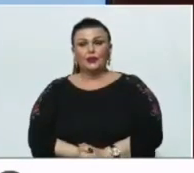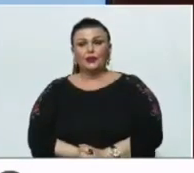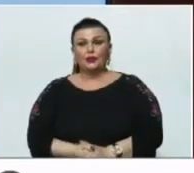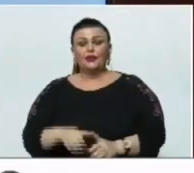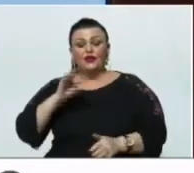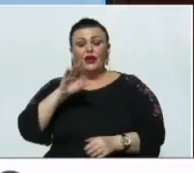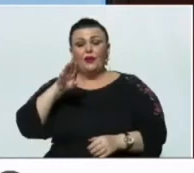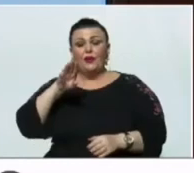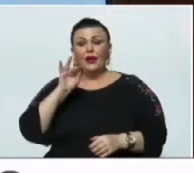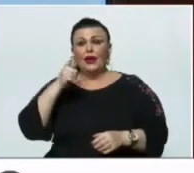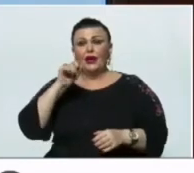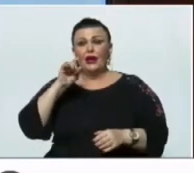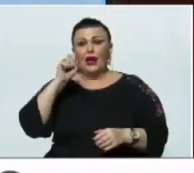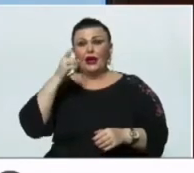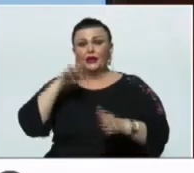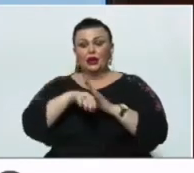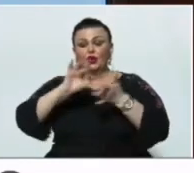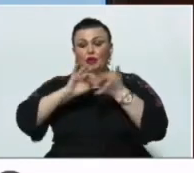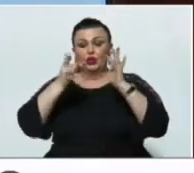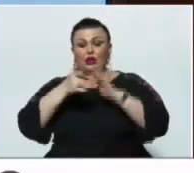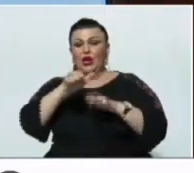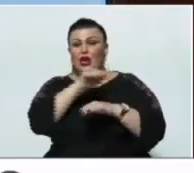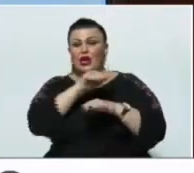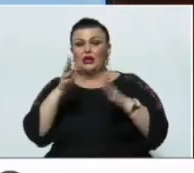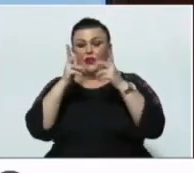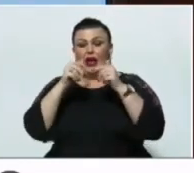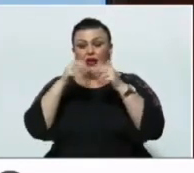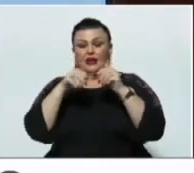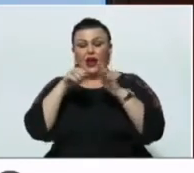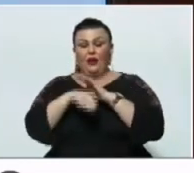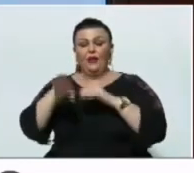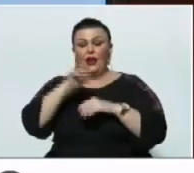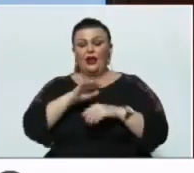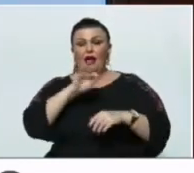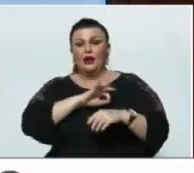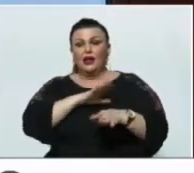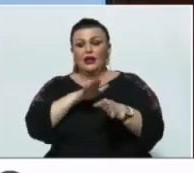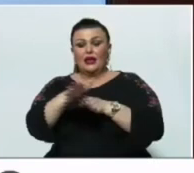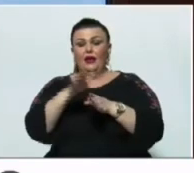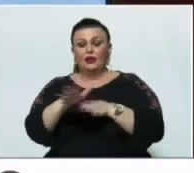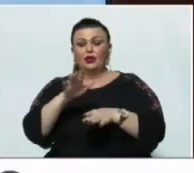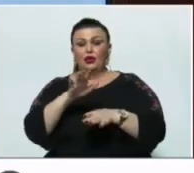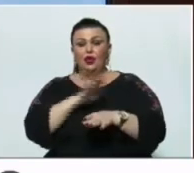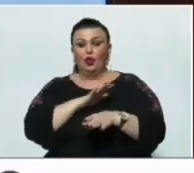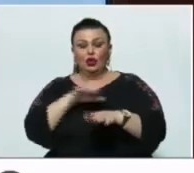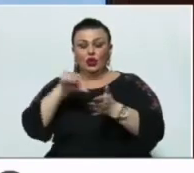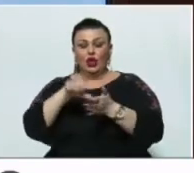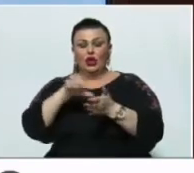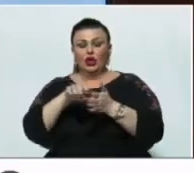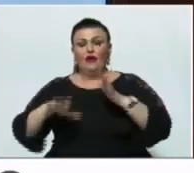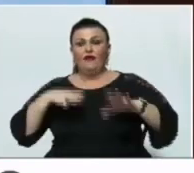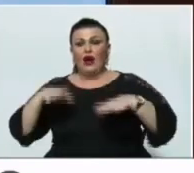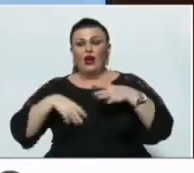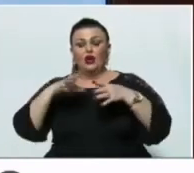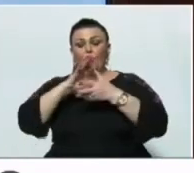Və Miqrasiya Könüllüsü İctimai Birliyi sosial şəbəkələrdə rəsmi hesablar vasitəsilə təmsil olunur. Təşkilatın fəaliyyətinə dair